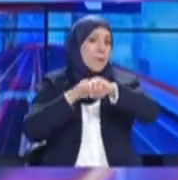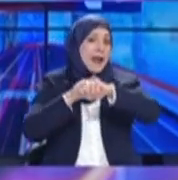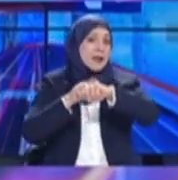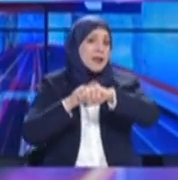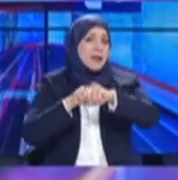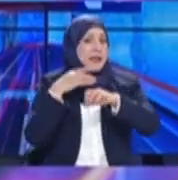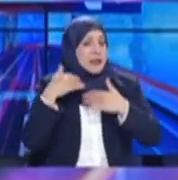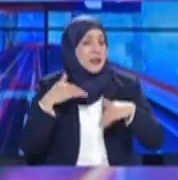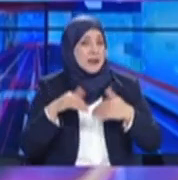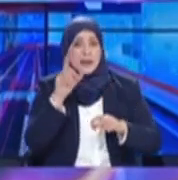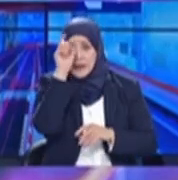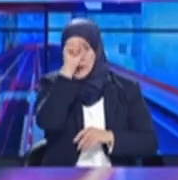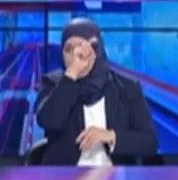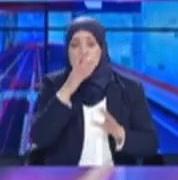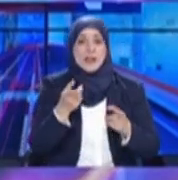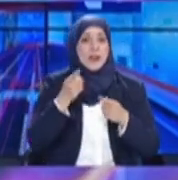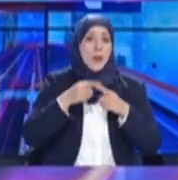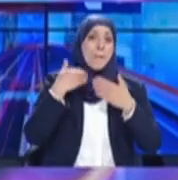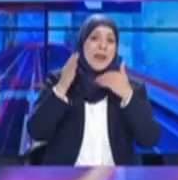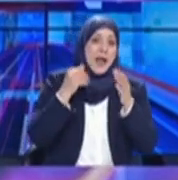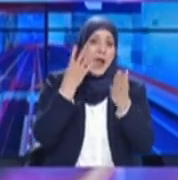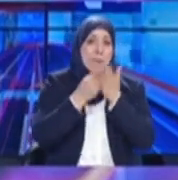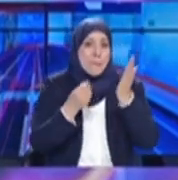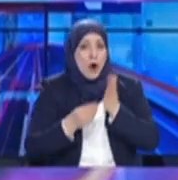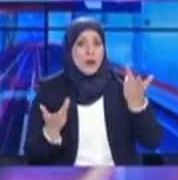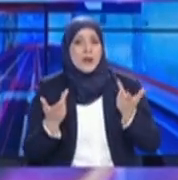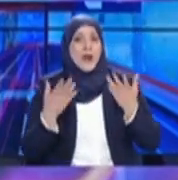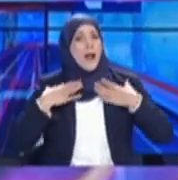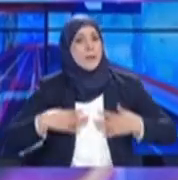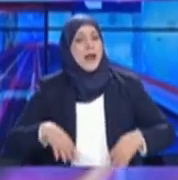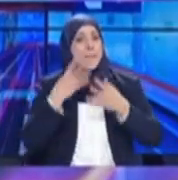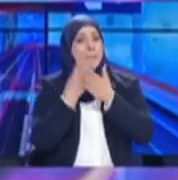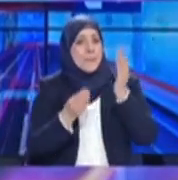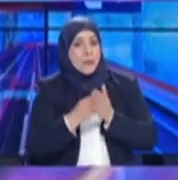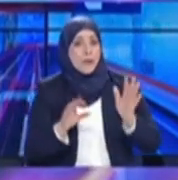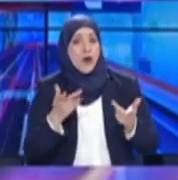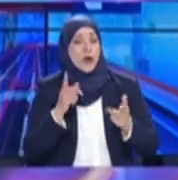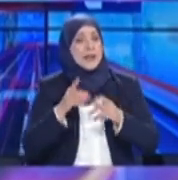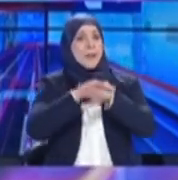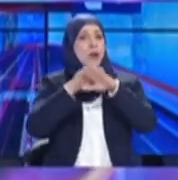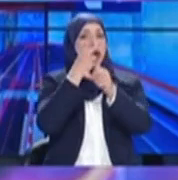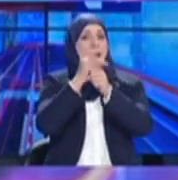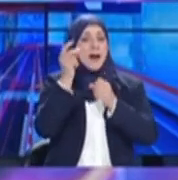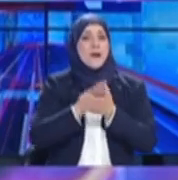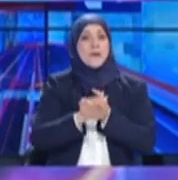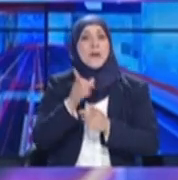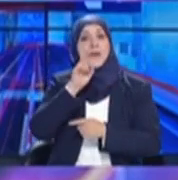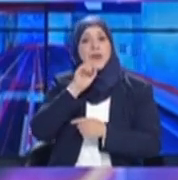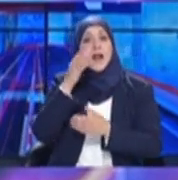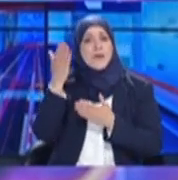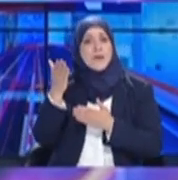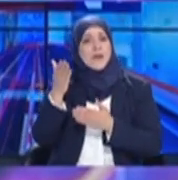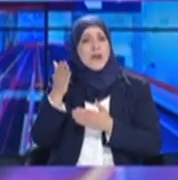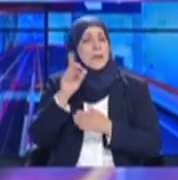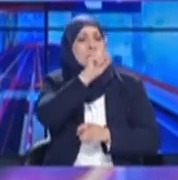امكانياتها الكبرى اليوم في الولايات الكبرى مثلا وعلى ال مساله الولايات اللي هي اكبر